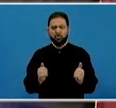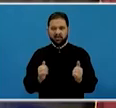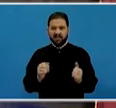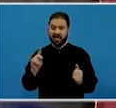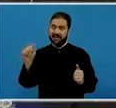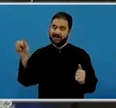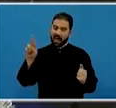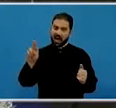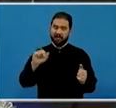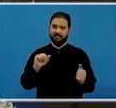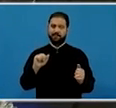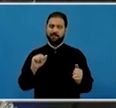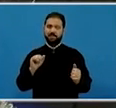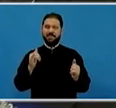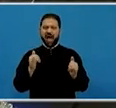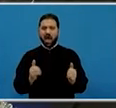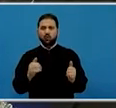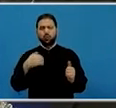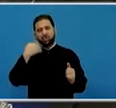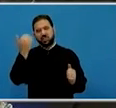Dar atunci